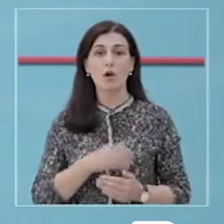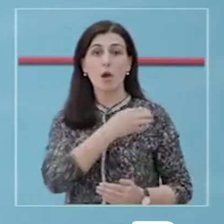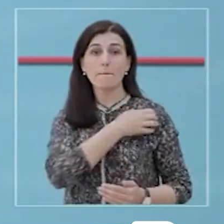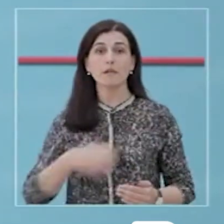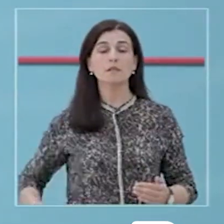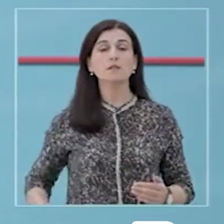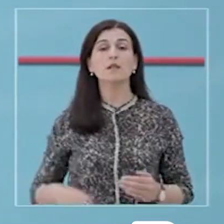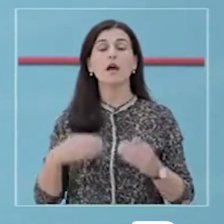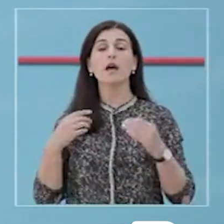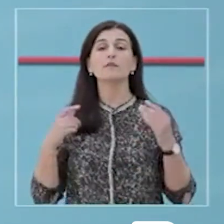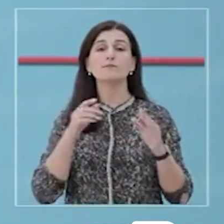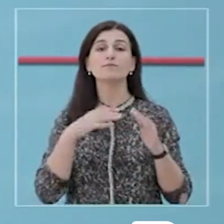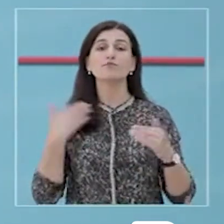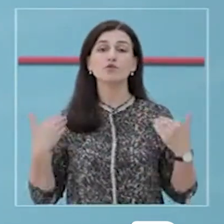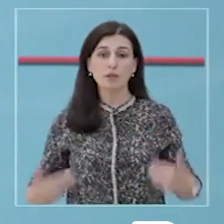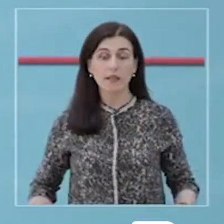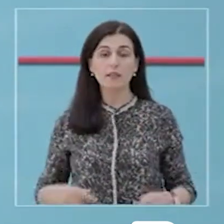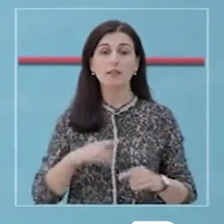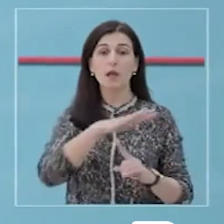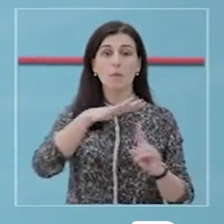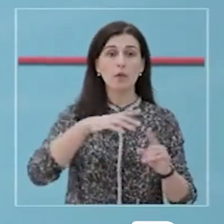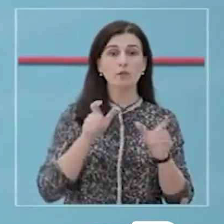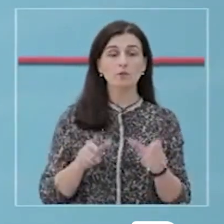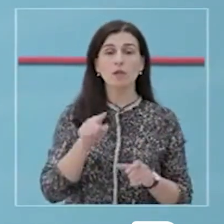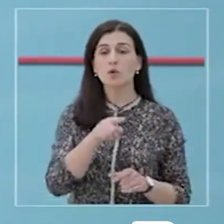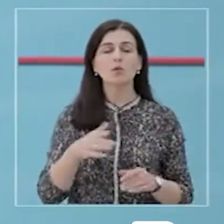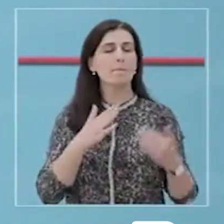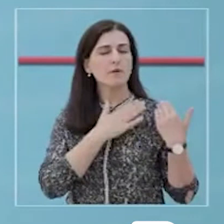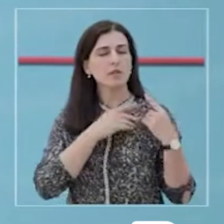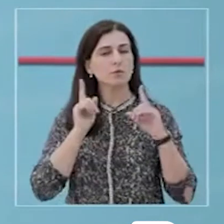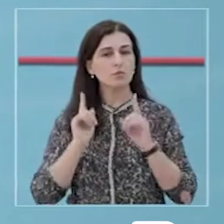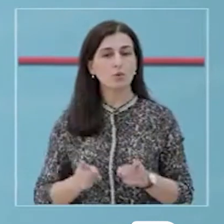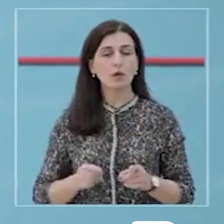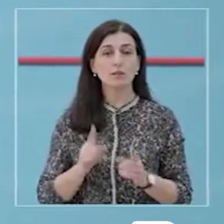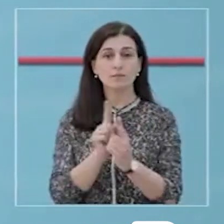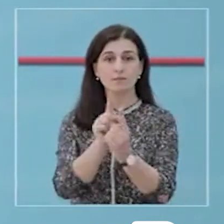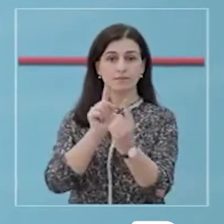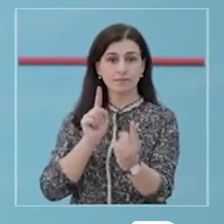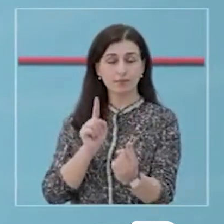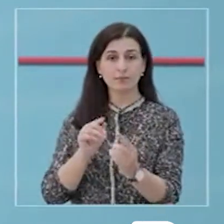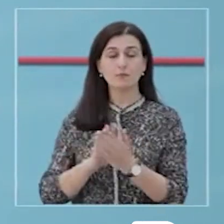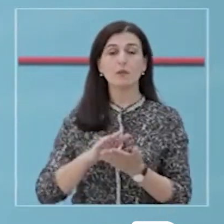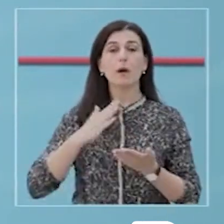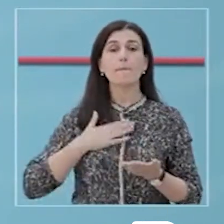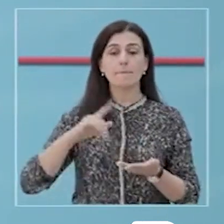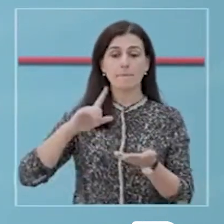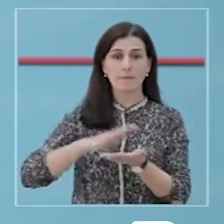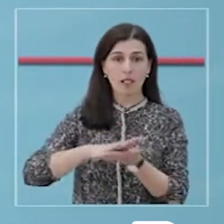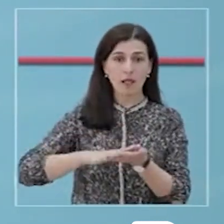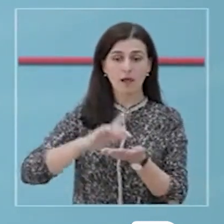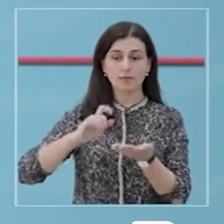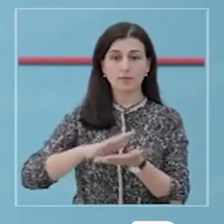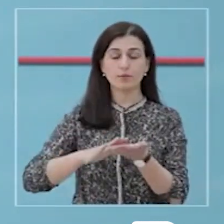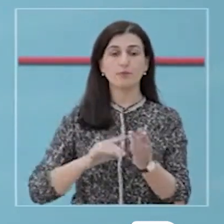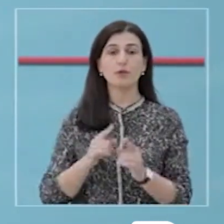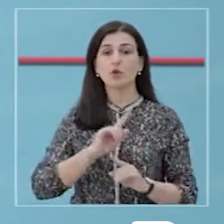bën apel qytetarëve të tregohen të përgjegjshëm, duke respektuar distancimin fizik, duke ruajtur higjienën personale, duke